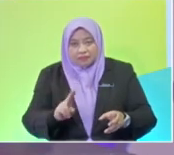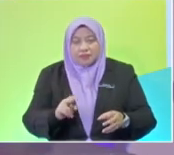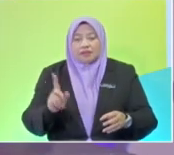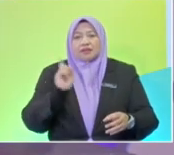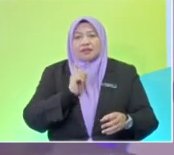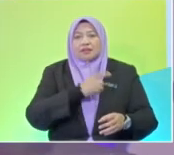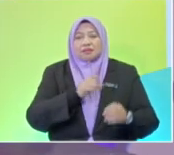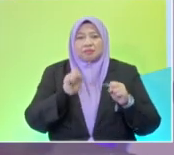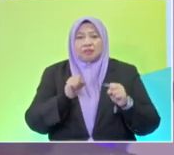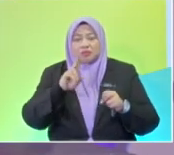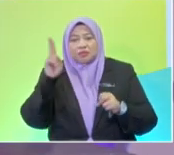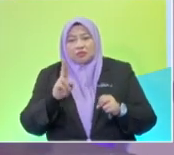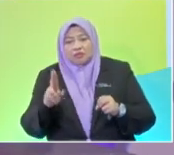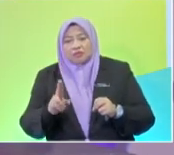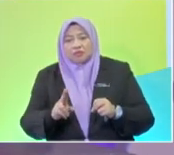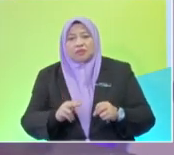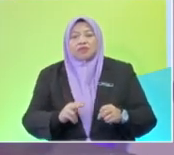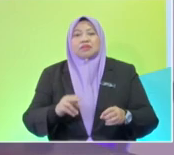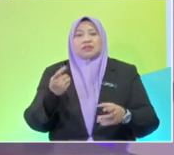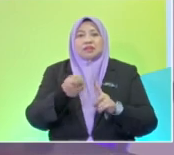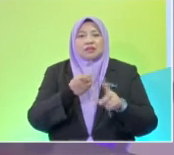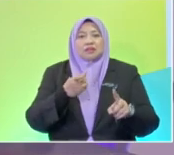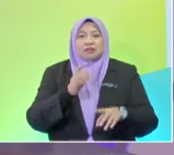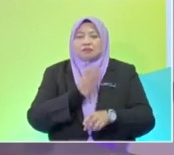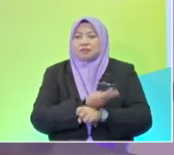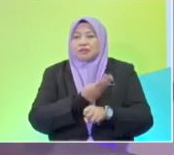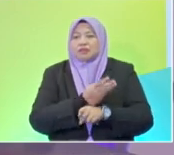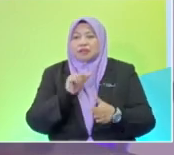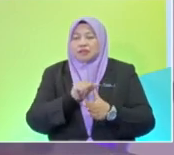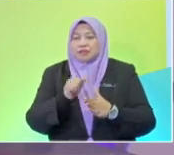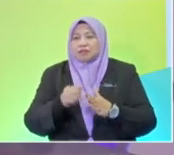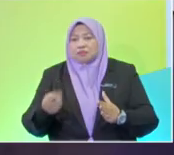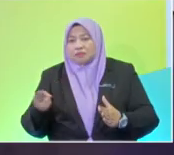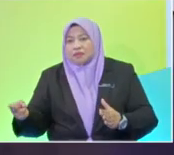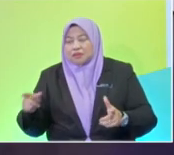dibuat daripada besi ataupun peduli ataupun bahan lain